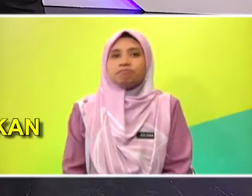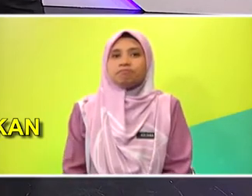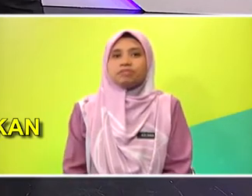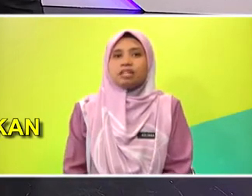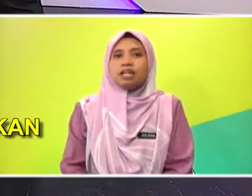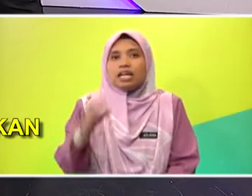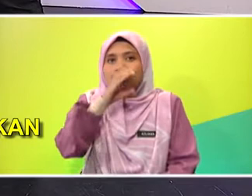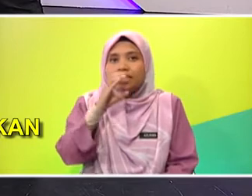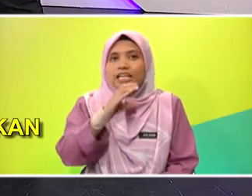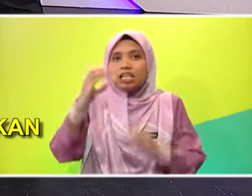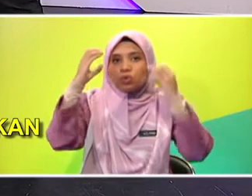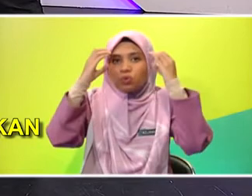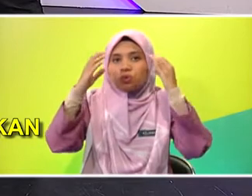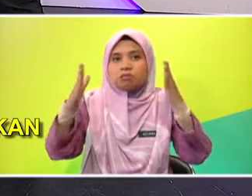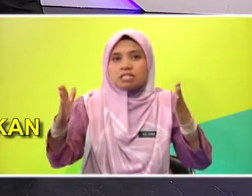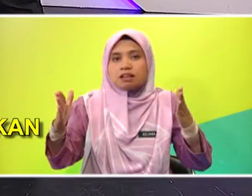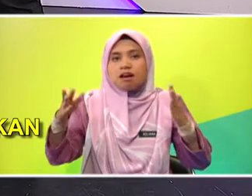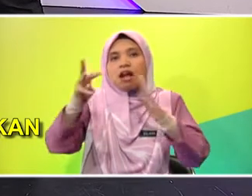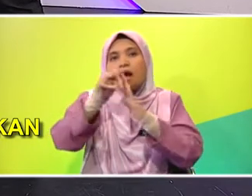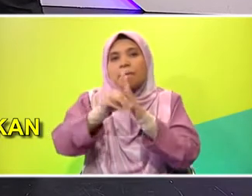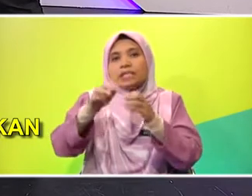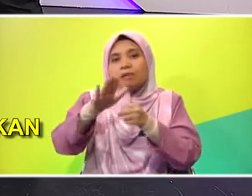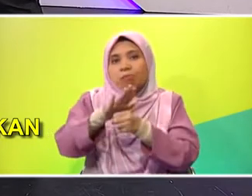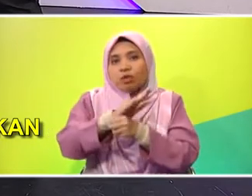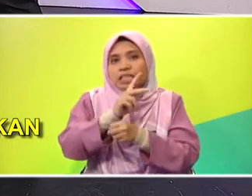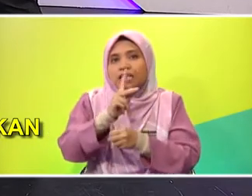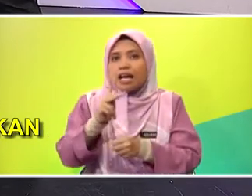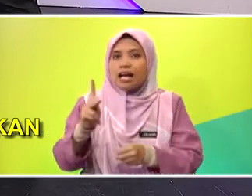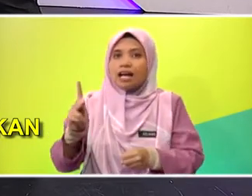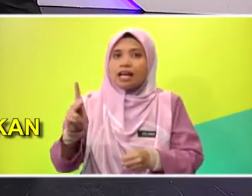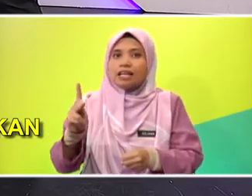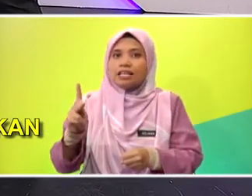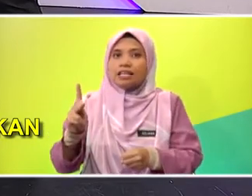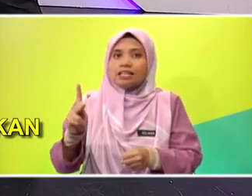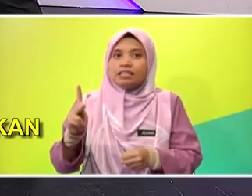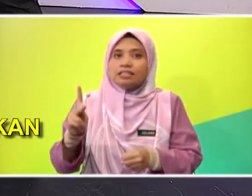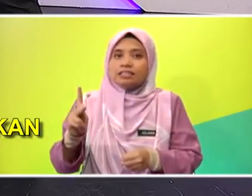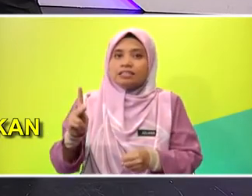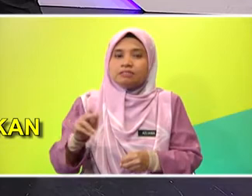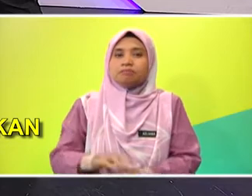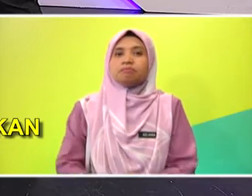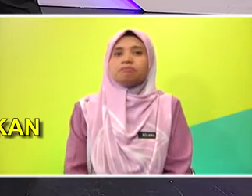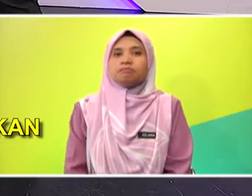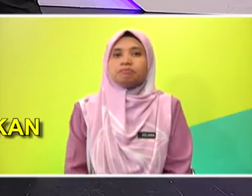pesan menyempurnakan poor negara Zaki